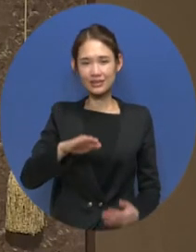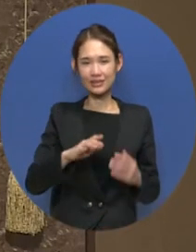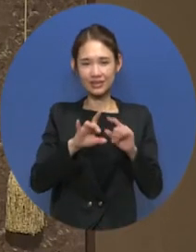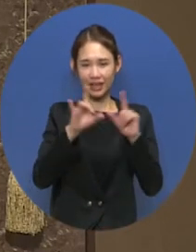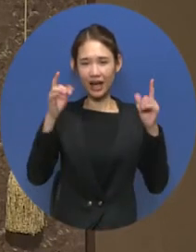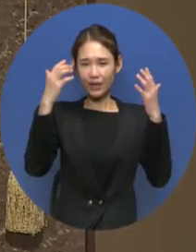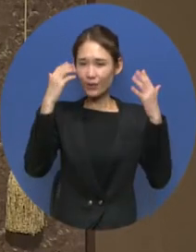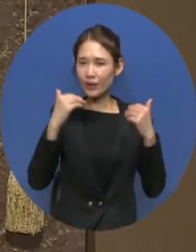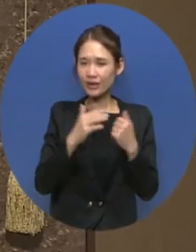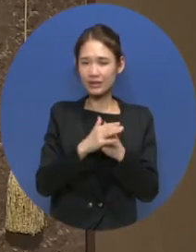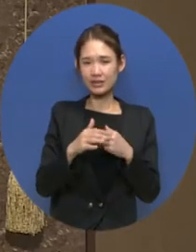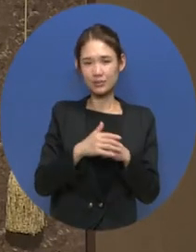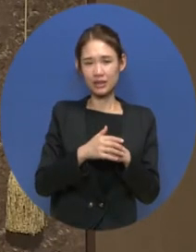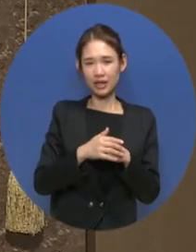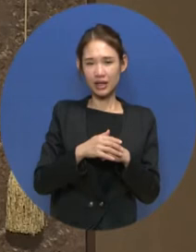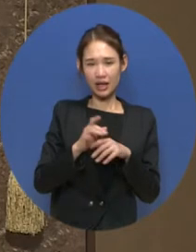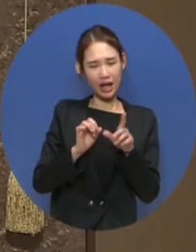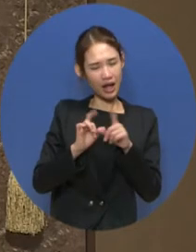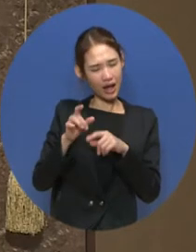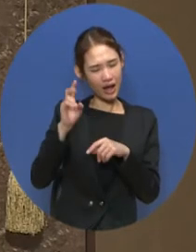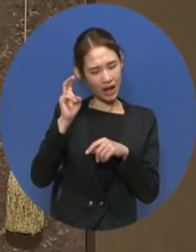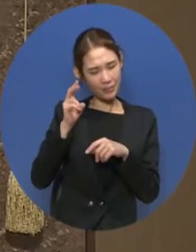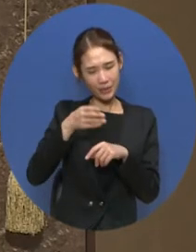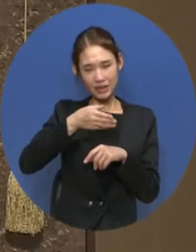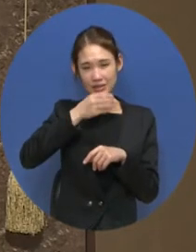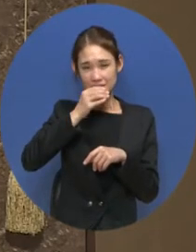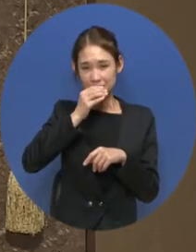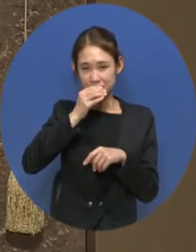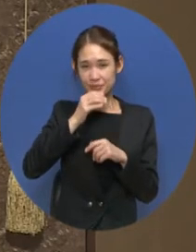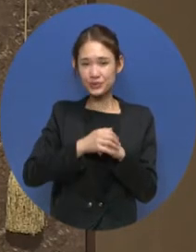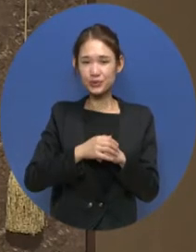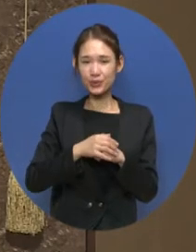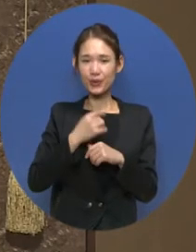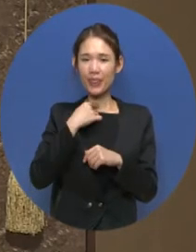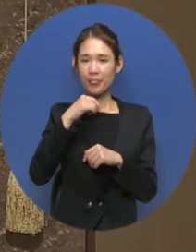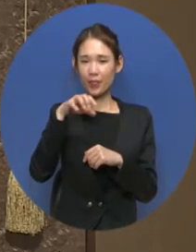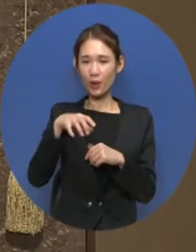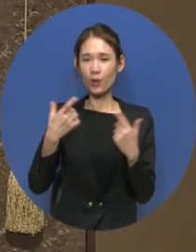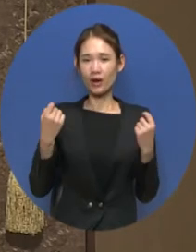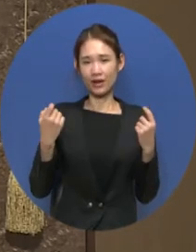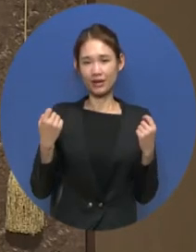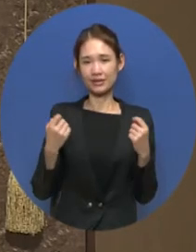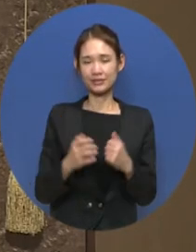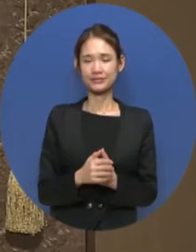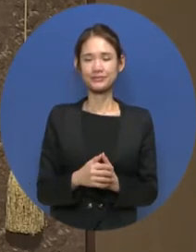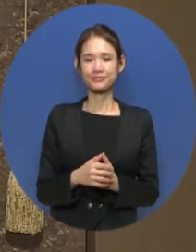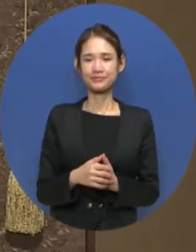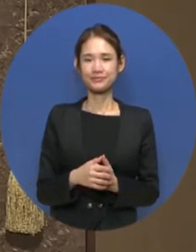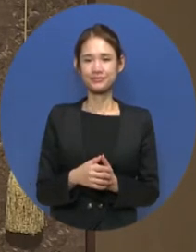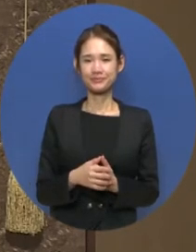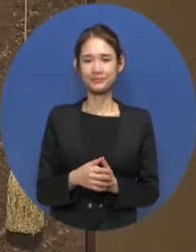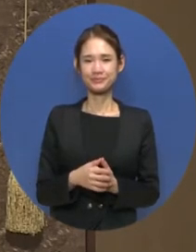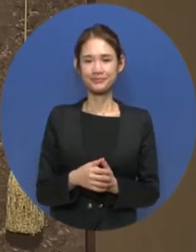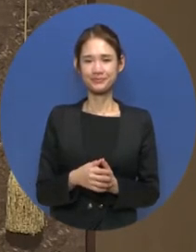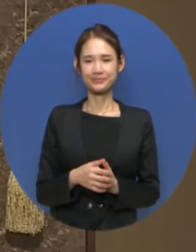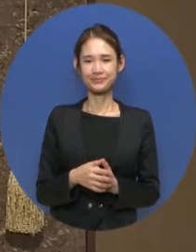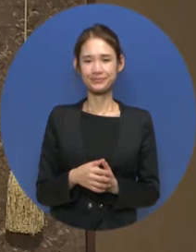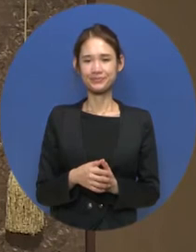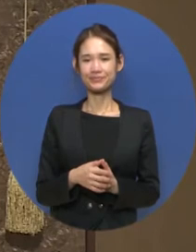때문에 그 차료 음료를 했던 곳이 아닌가. 시원한 음료를 많이